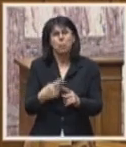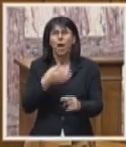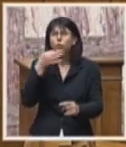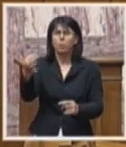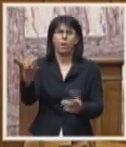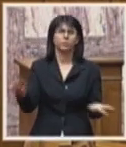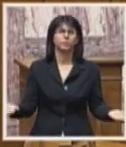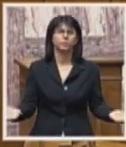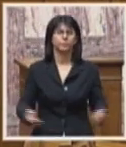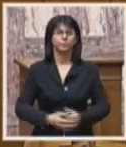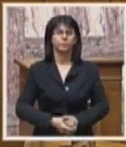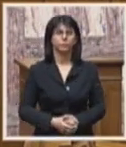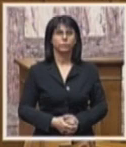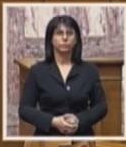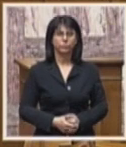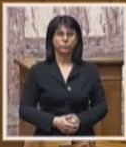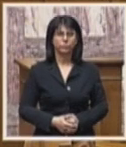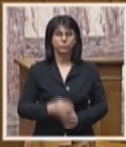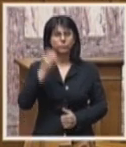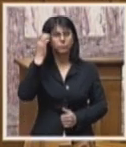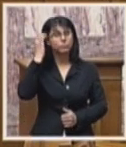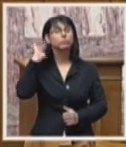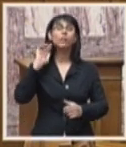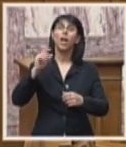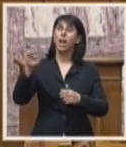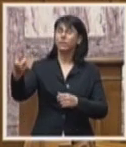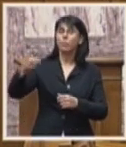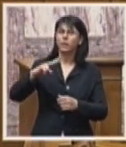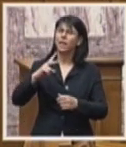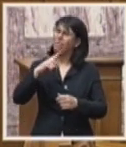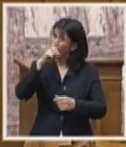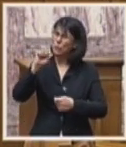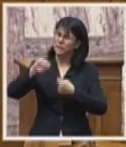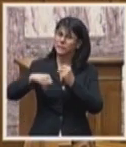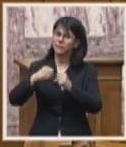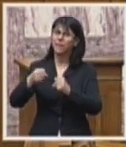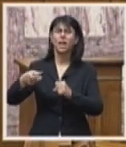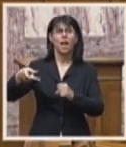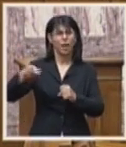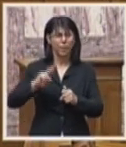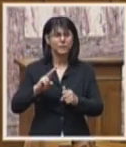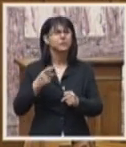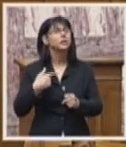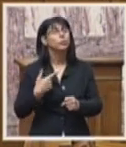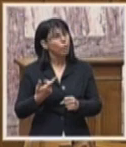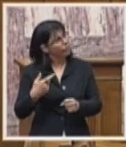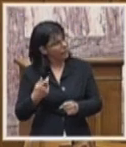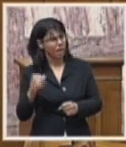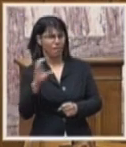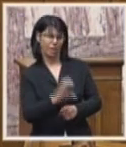Τι είπαν λοιπόν, μετά από δυσκολίες, να σας δώσουμε χρήματα. Για πόσο χρόνο, εσαΐ, σαφώς